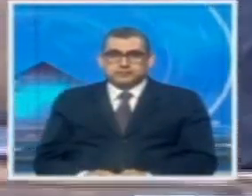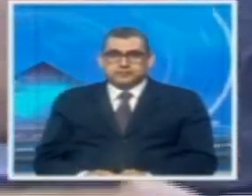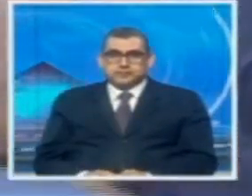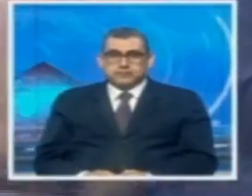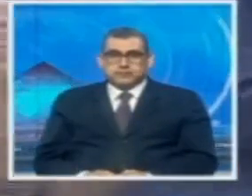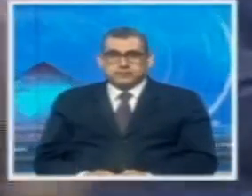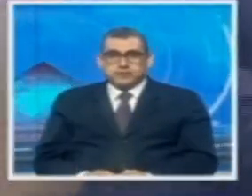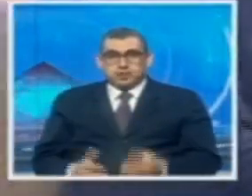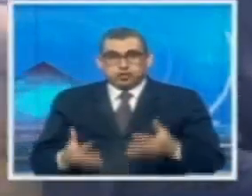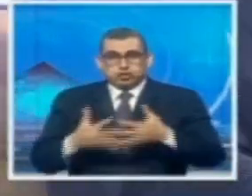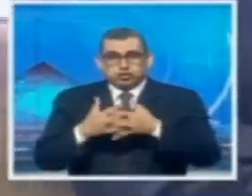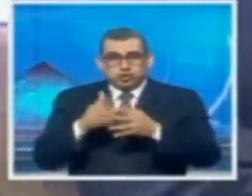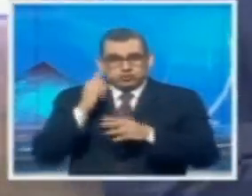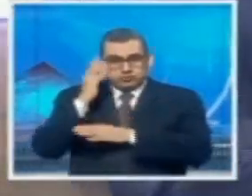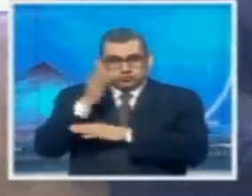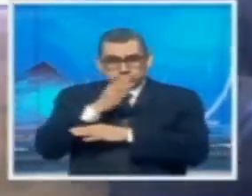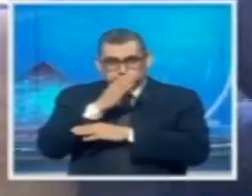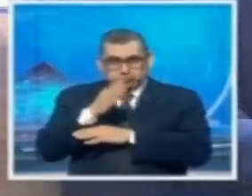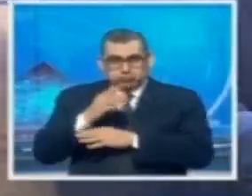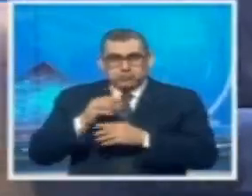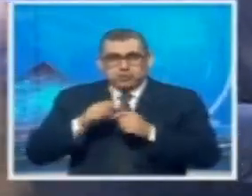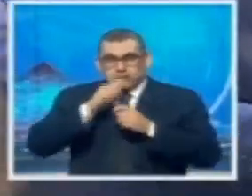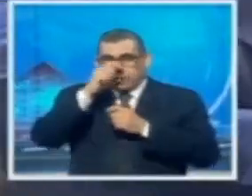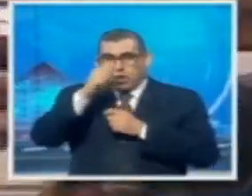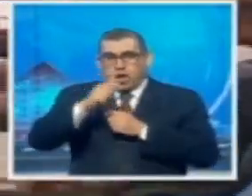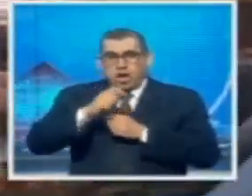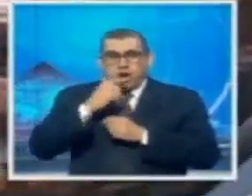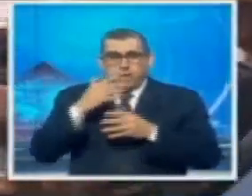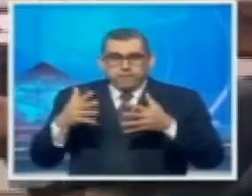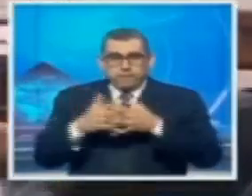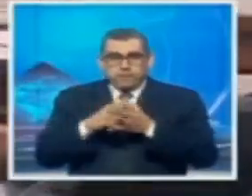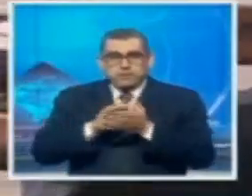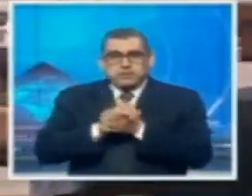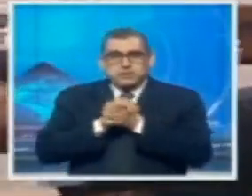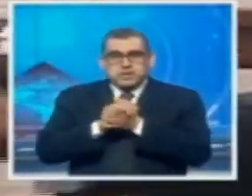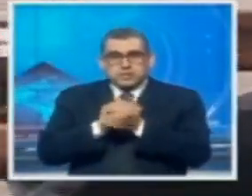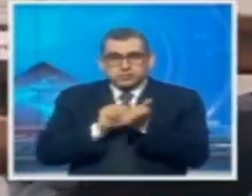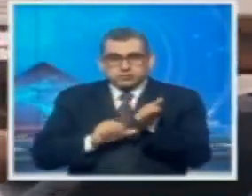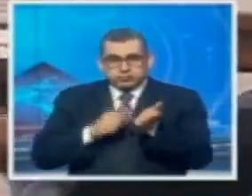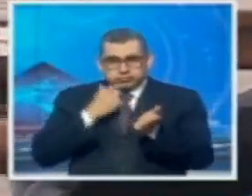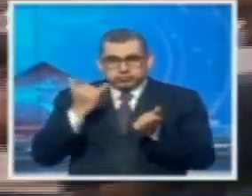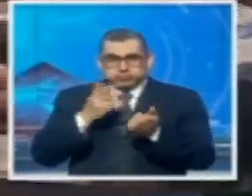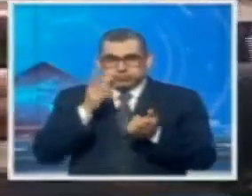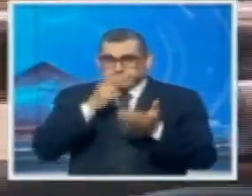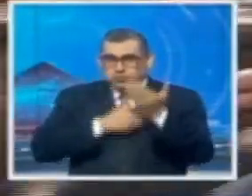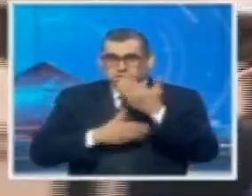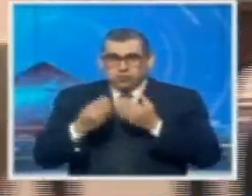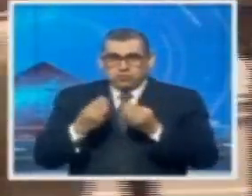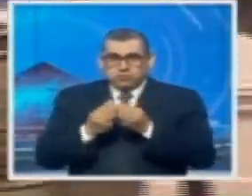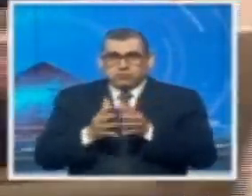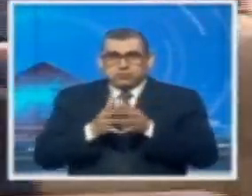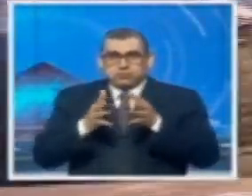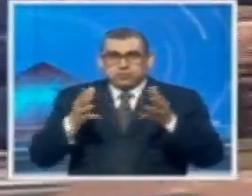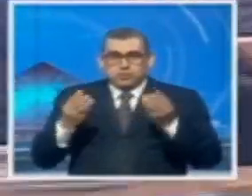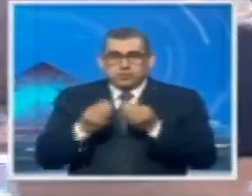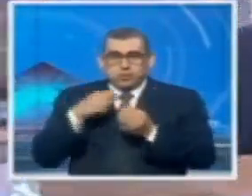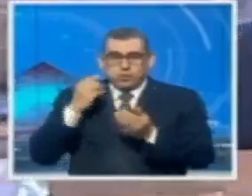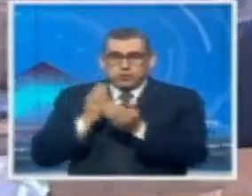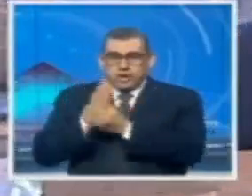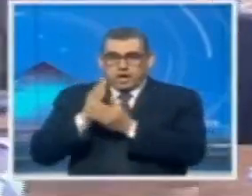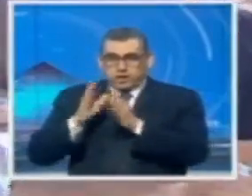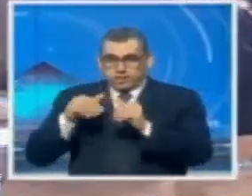شراكة استراتيجية طويلة الأمد وصداقة تاريخية، هكذا وصف وزير الخارجية سامح